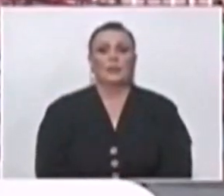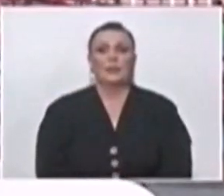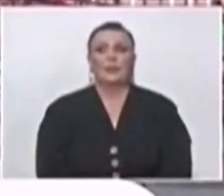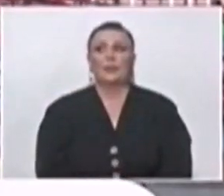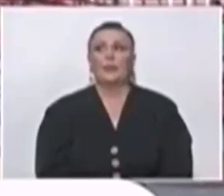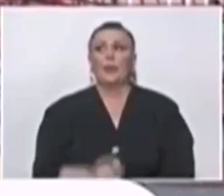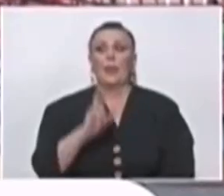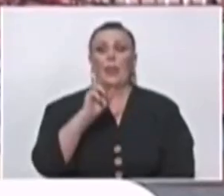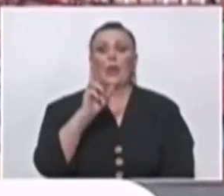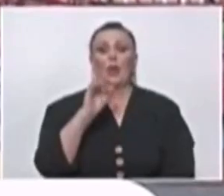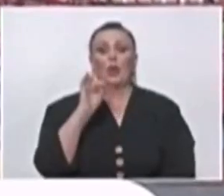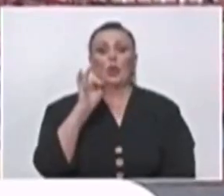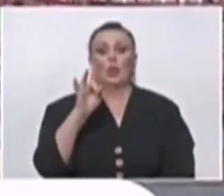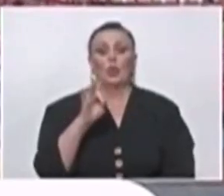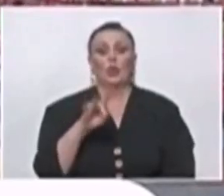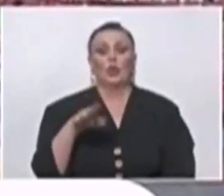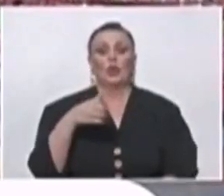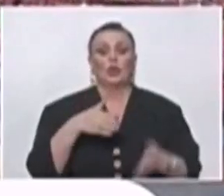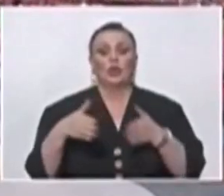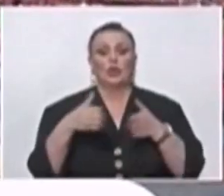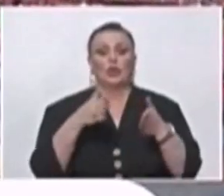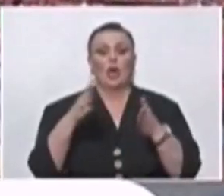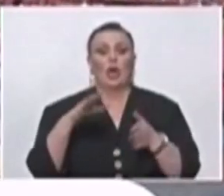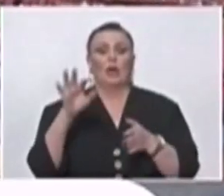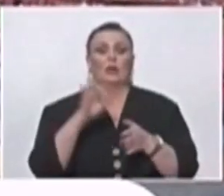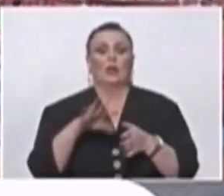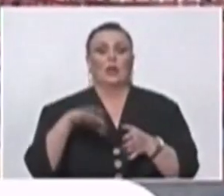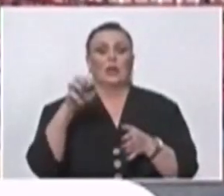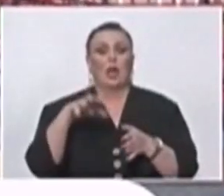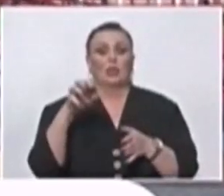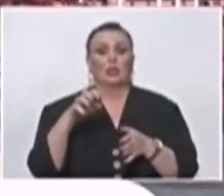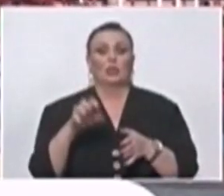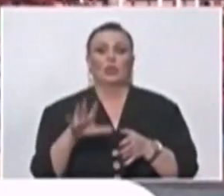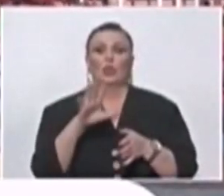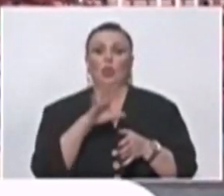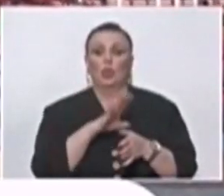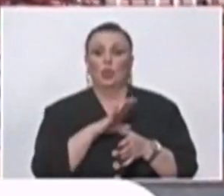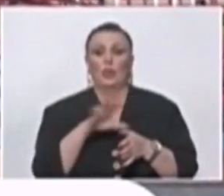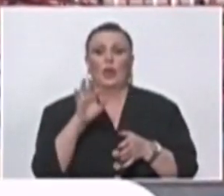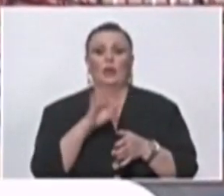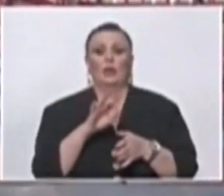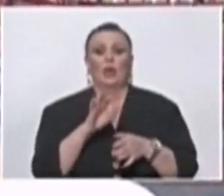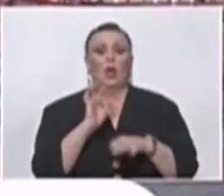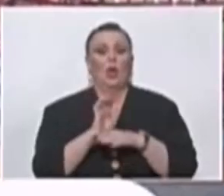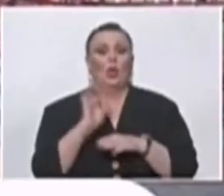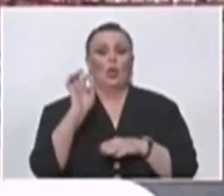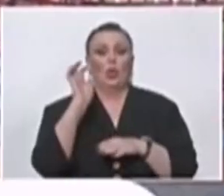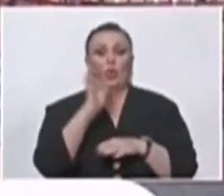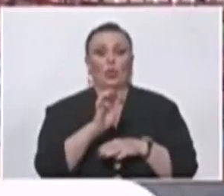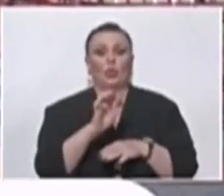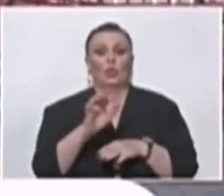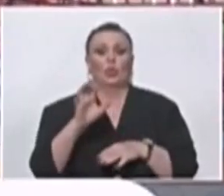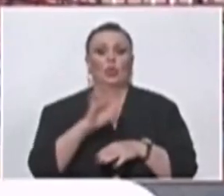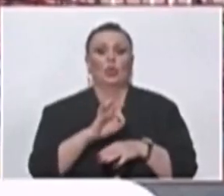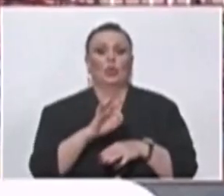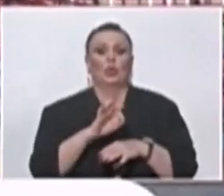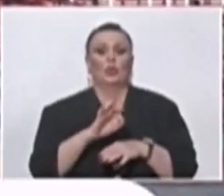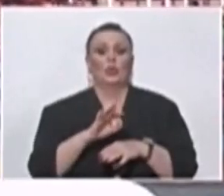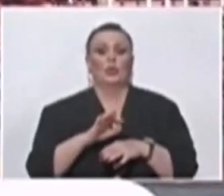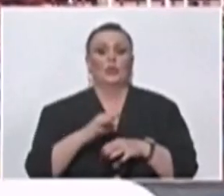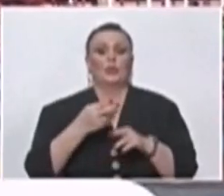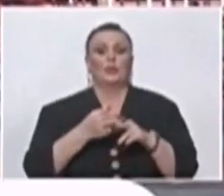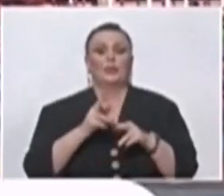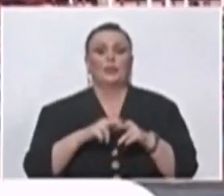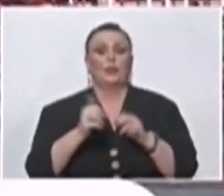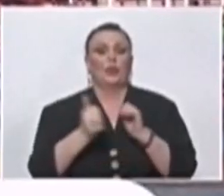Kür çayından nasoslar vasitəsilə suyu götürməklə ötürülür üfüqi qorizontal